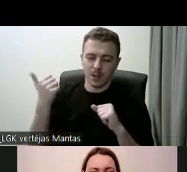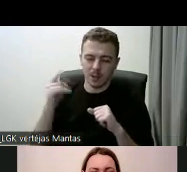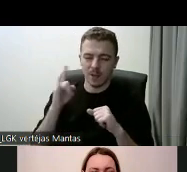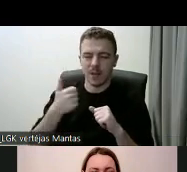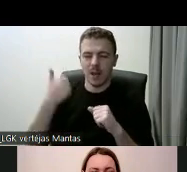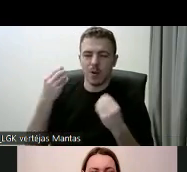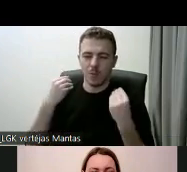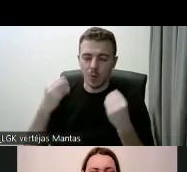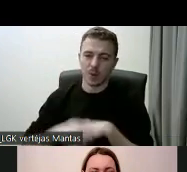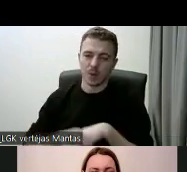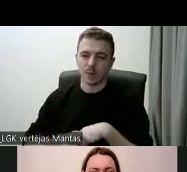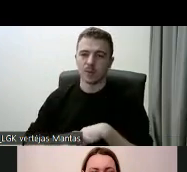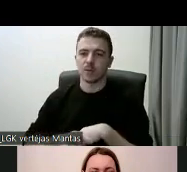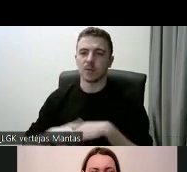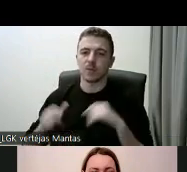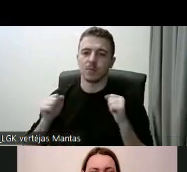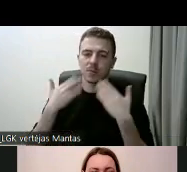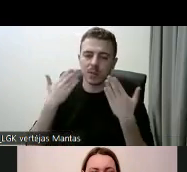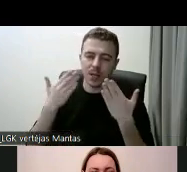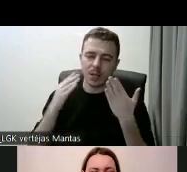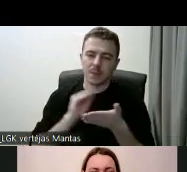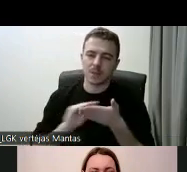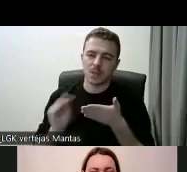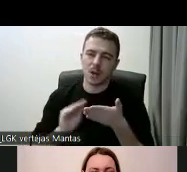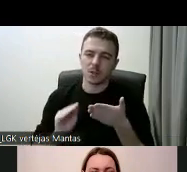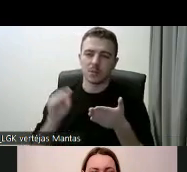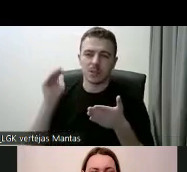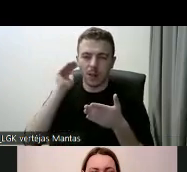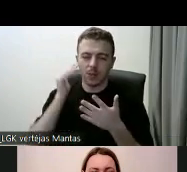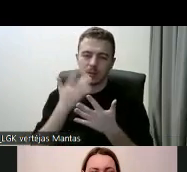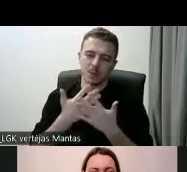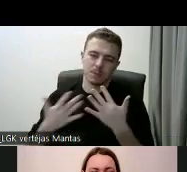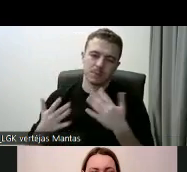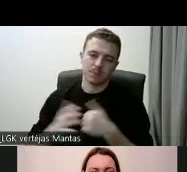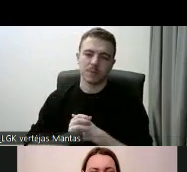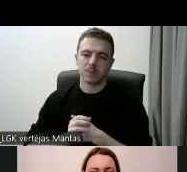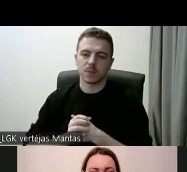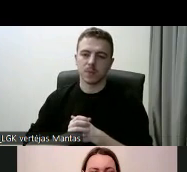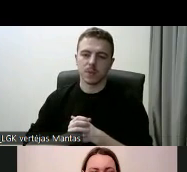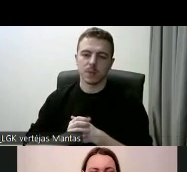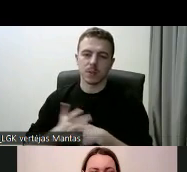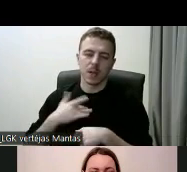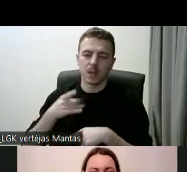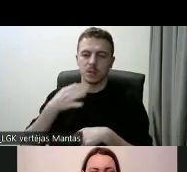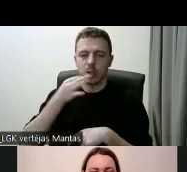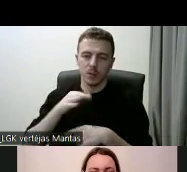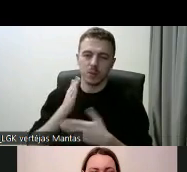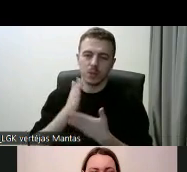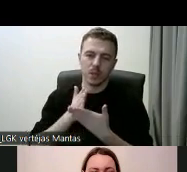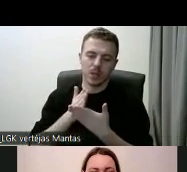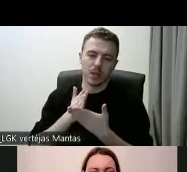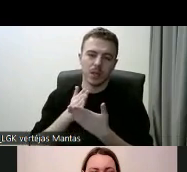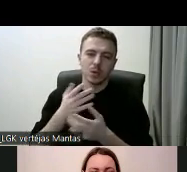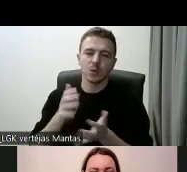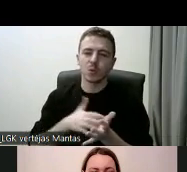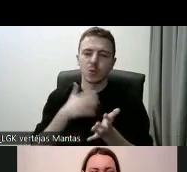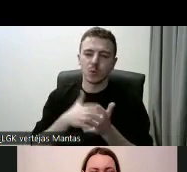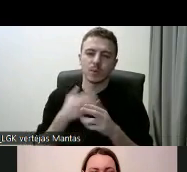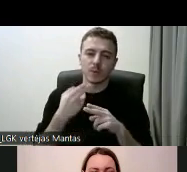Ir tai gali būti skaitimas, rašymas, klausimas ir panašiai. Galbūt čia yra įgūdžių stoka ir jūs